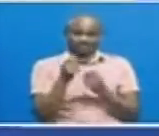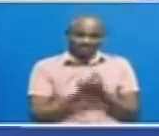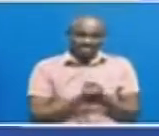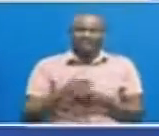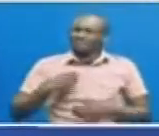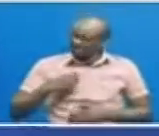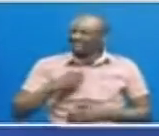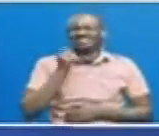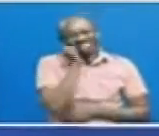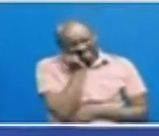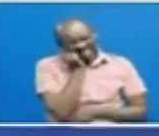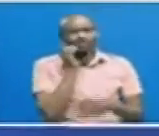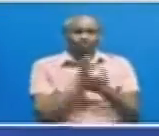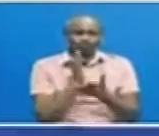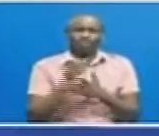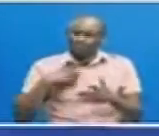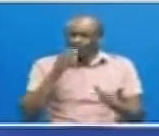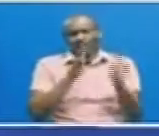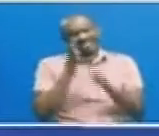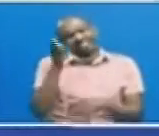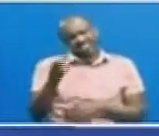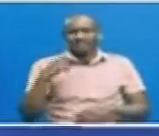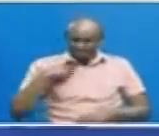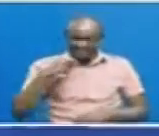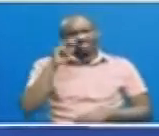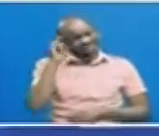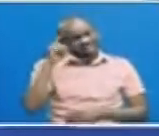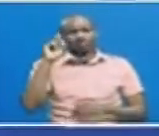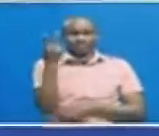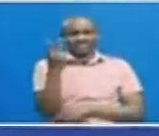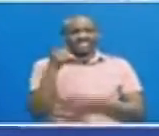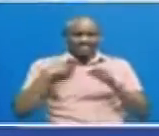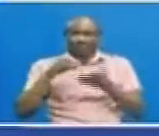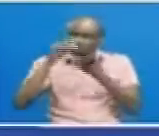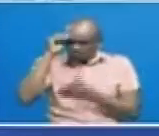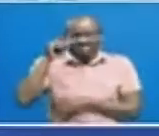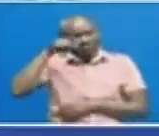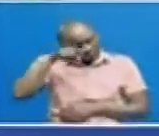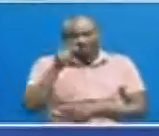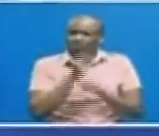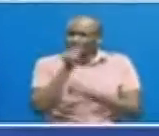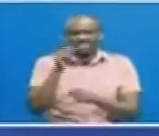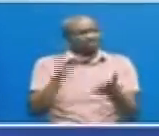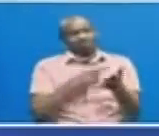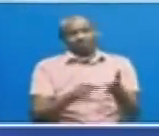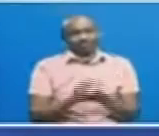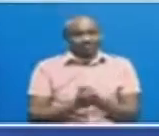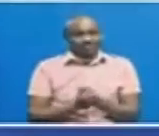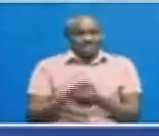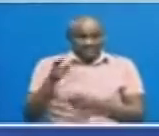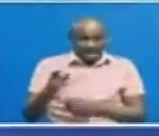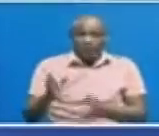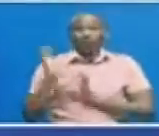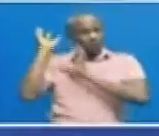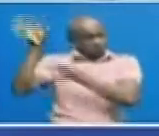na nachelea kusema inabidi waandaaji au wafiasa waangalie mara mbili kama ni mwanafunzi aweze kufanya kitendo cha namna hii. Kwenye mpira wa vikapu, mabingwa watetezi